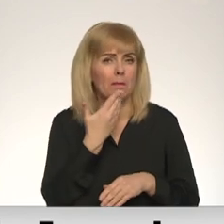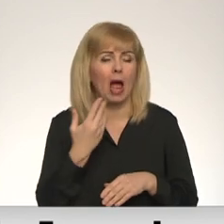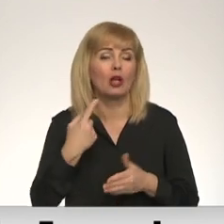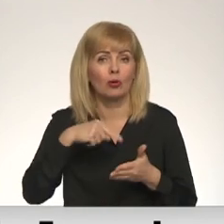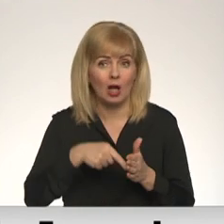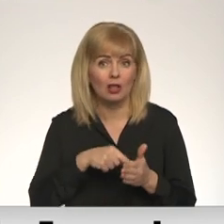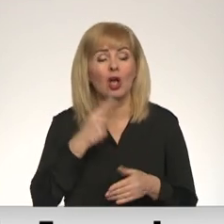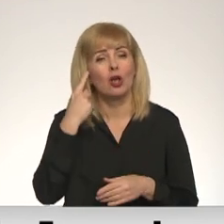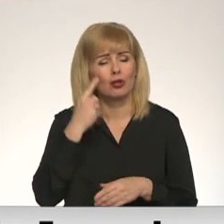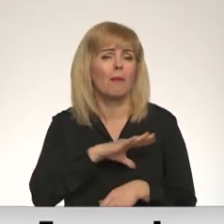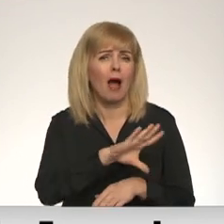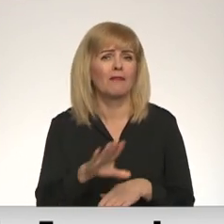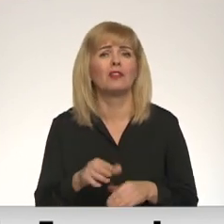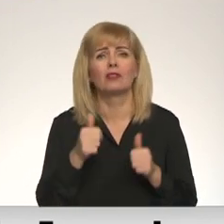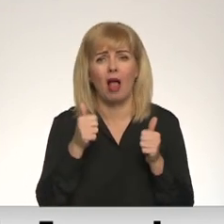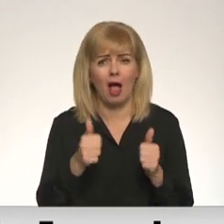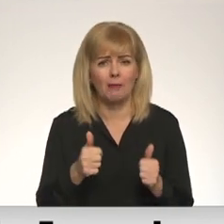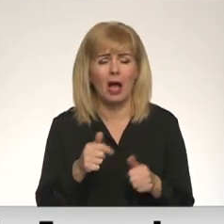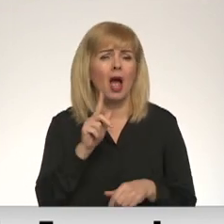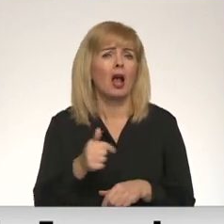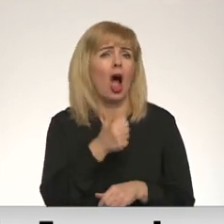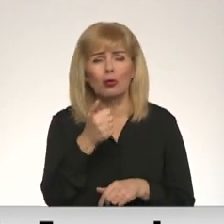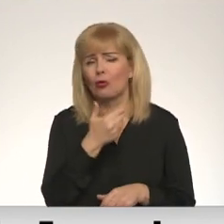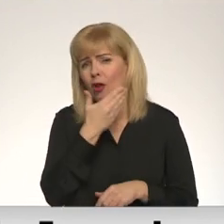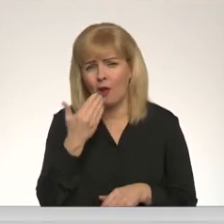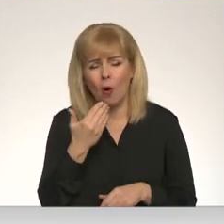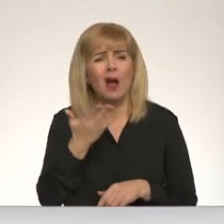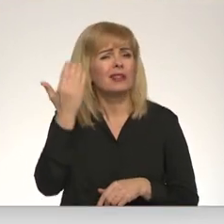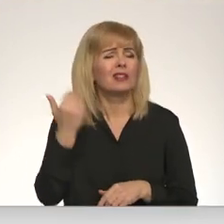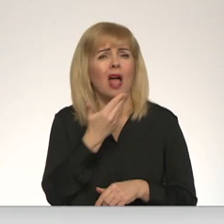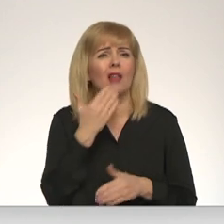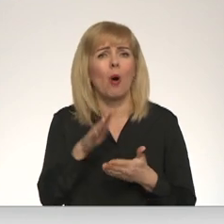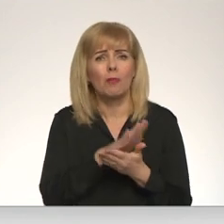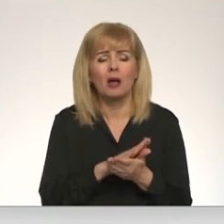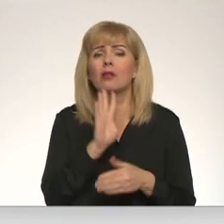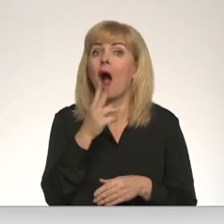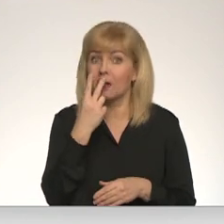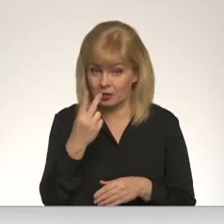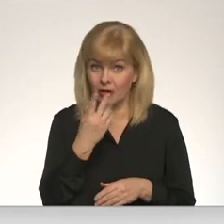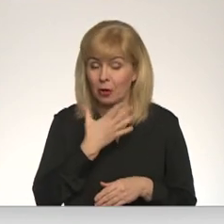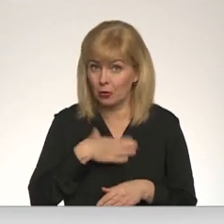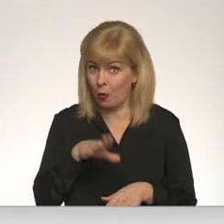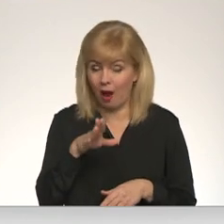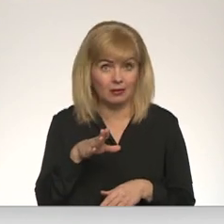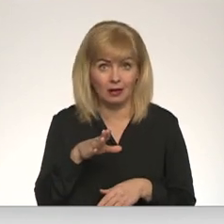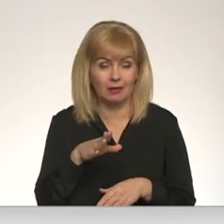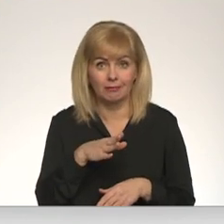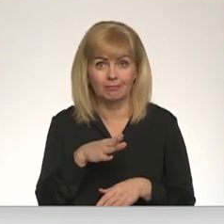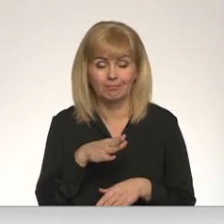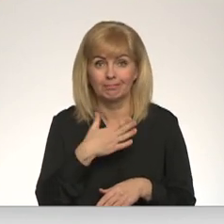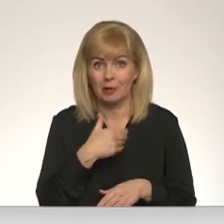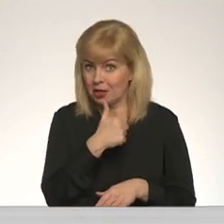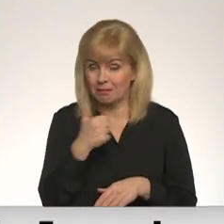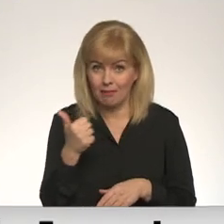viss būs labi. Katru gadu nav. Šien jau nav biebējis. Nu, kā izavarās, izpēdīgi ir? Nu, izpēdīgi gan. Vienu